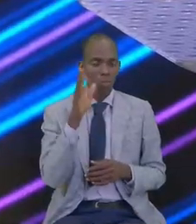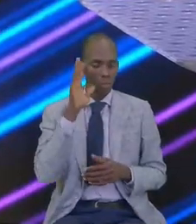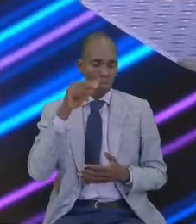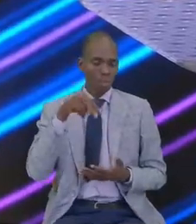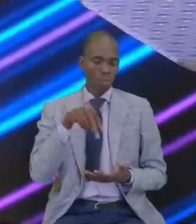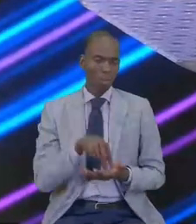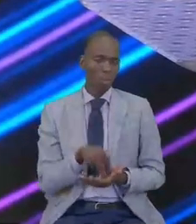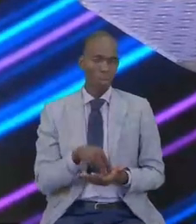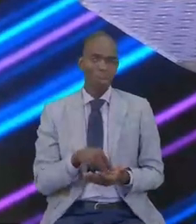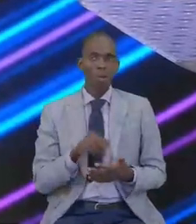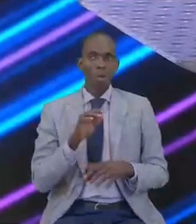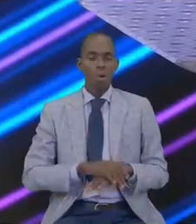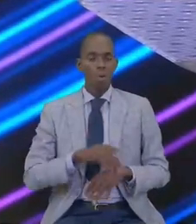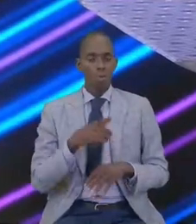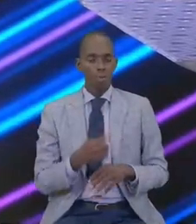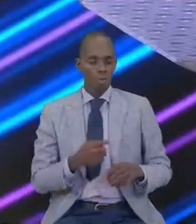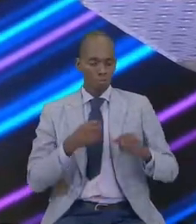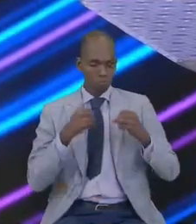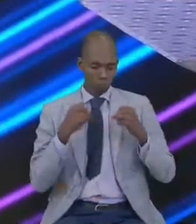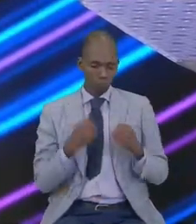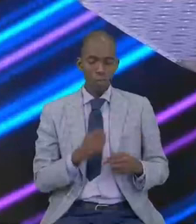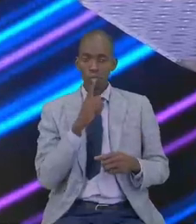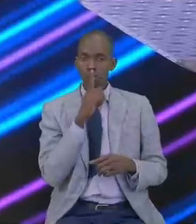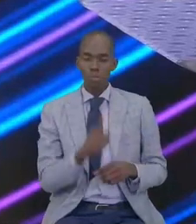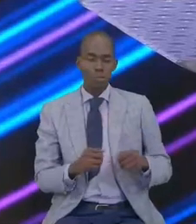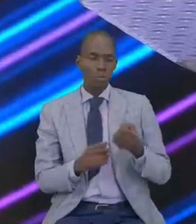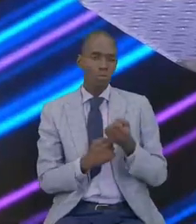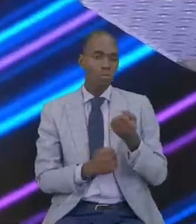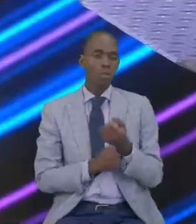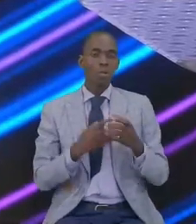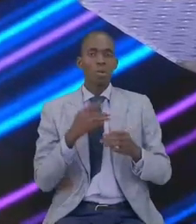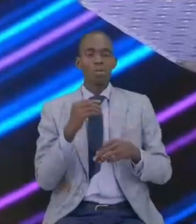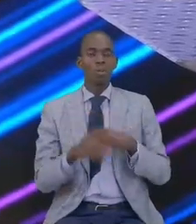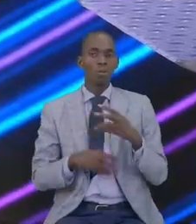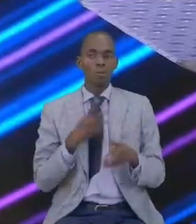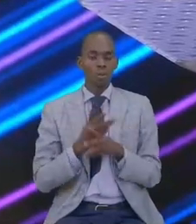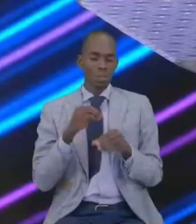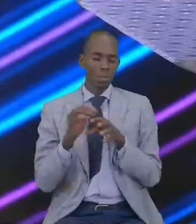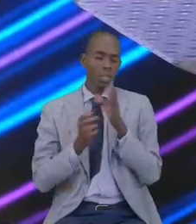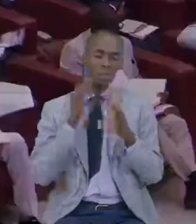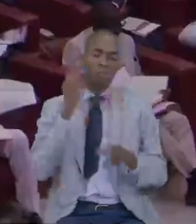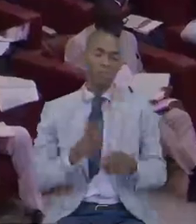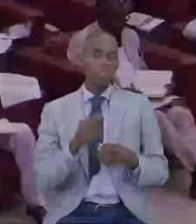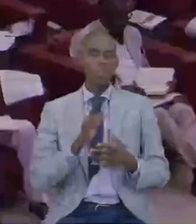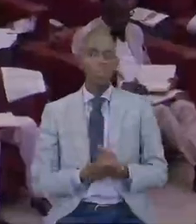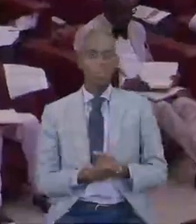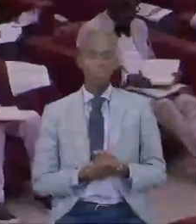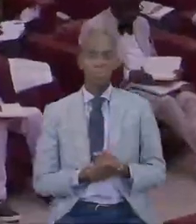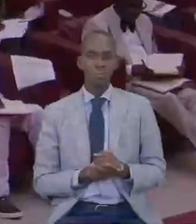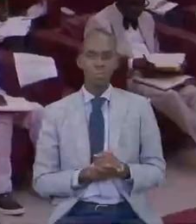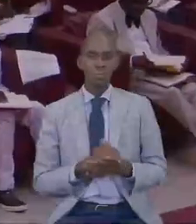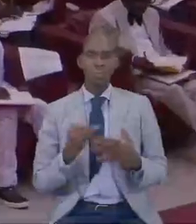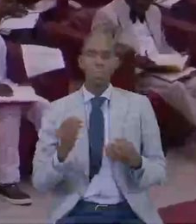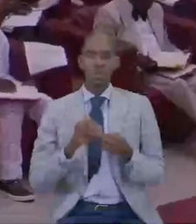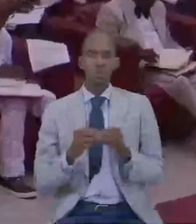sur le fondement sûr de la parole au nom de Jésus. Passons maintenant au deuxième